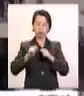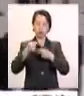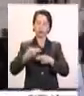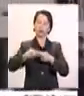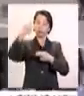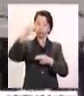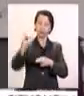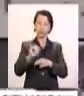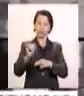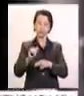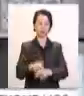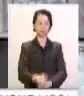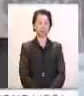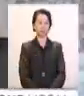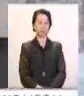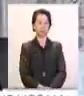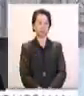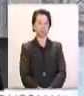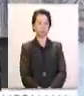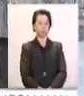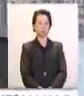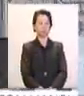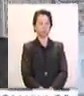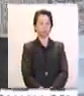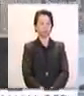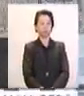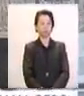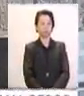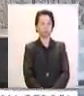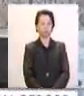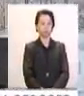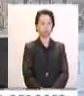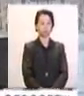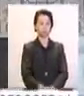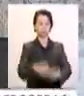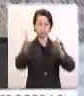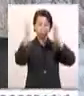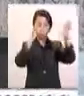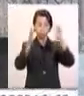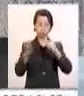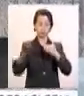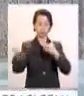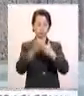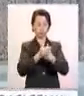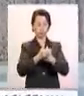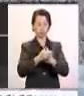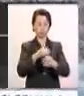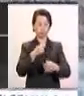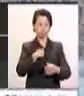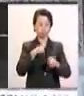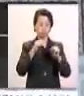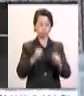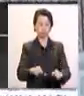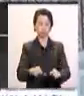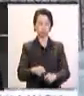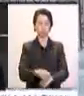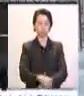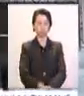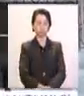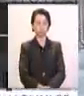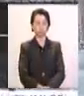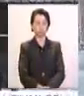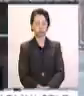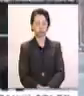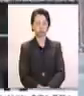penginapan. Next plan is yes. Malaysia, hamda, nafakat Malaysia, baktum semua memakaitlerden yurtumuzga